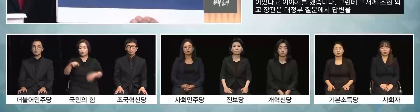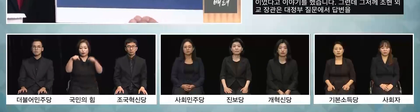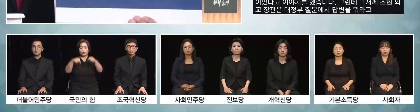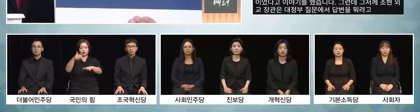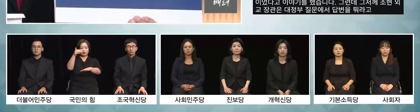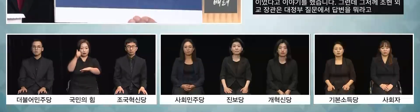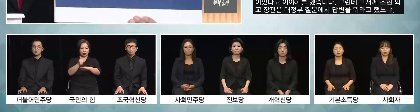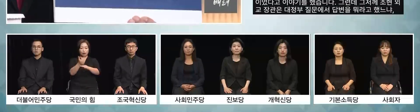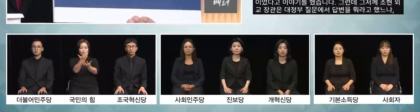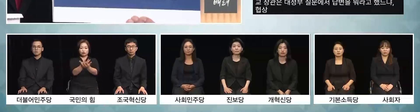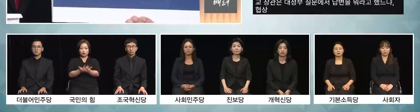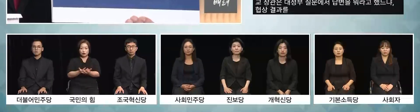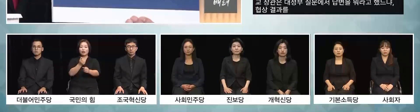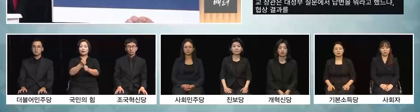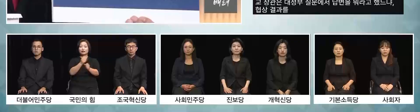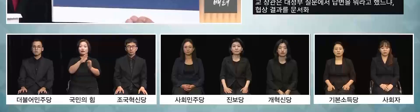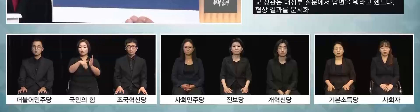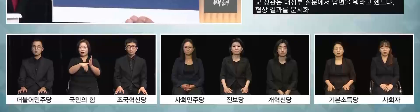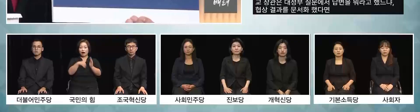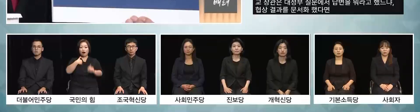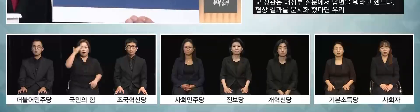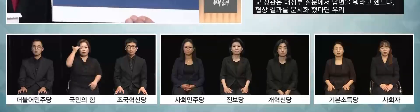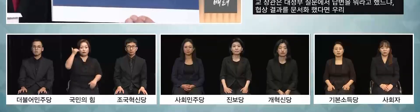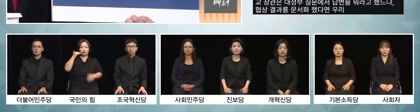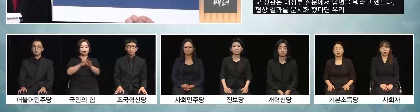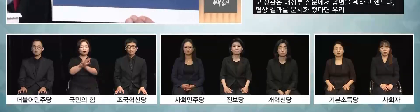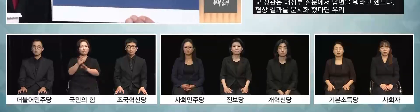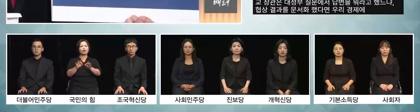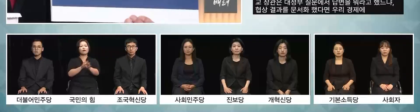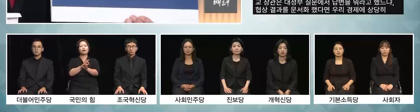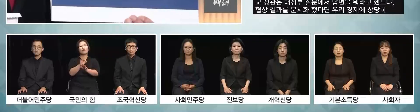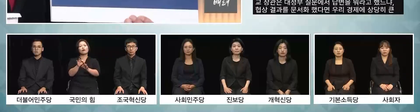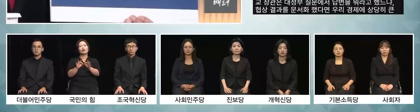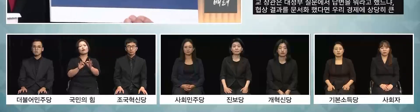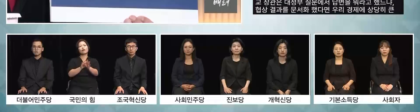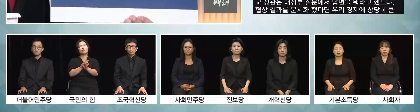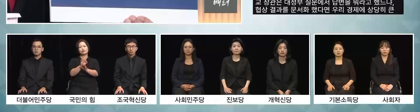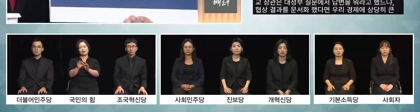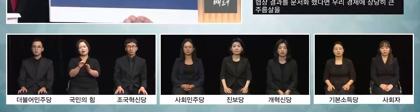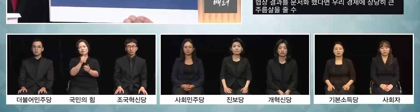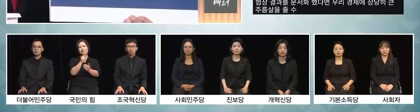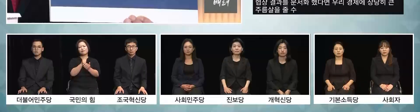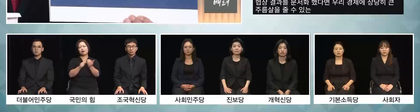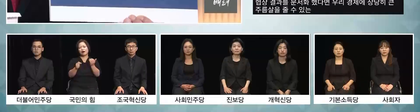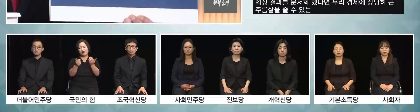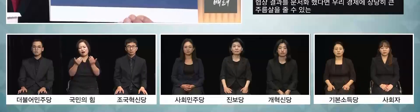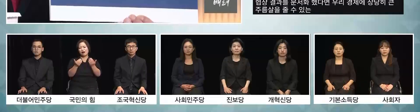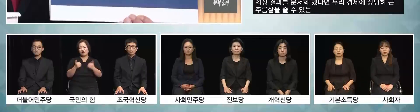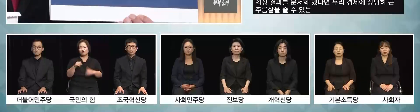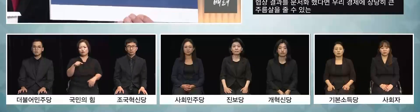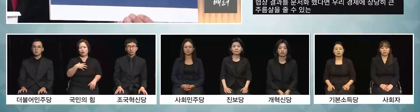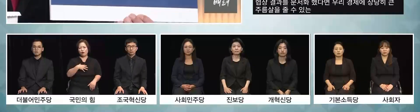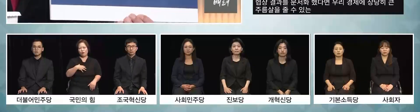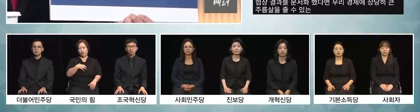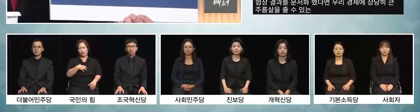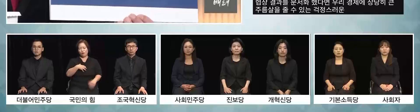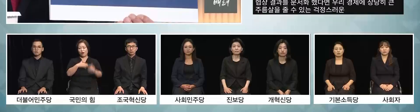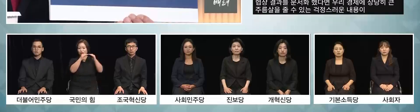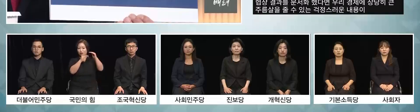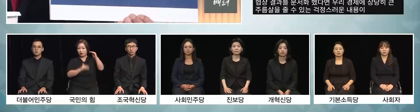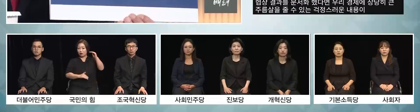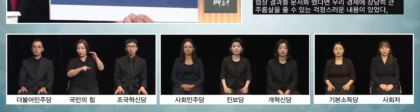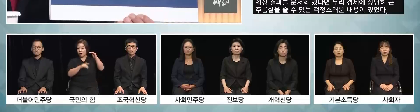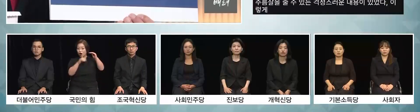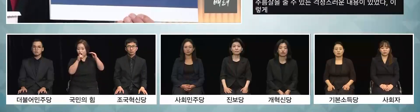결과를 문서화했다면 우리 경제에 상당히 큰 주름살을 줄 수 있는 걱정스러운 내용들이 있었다. 이렇게